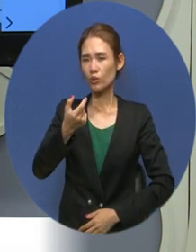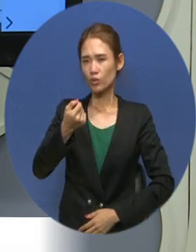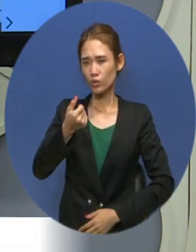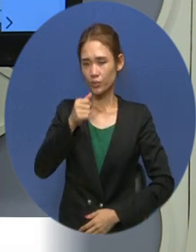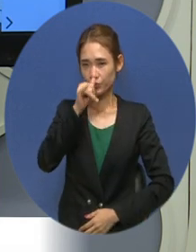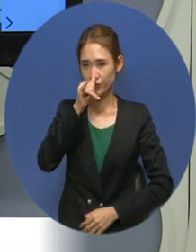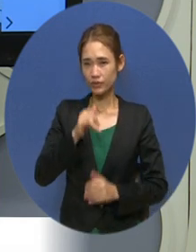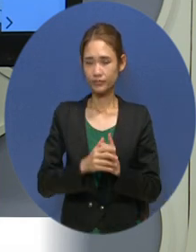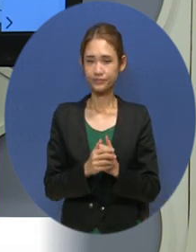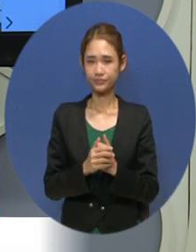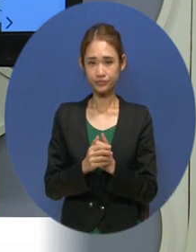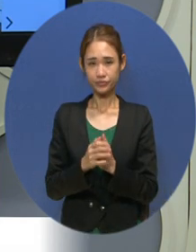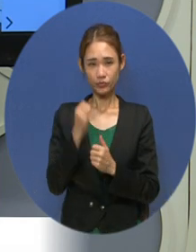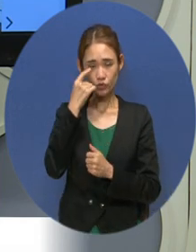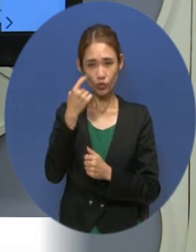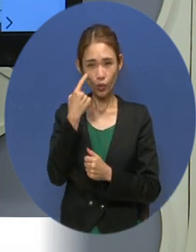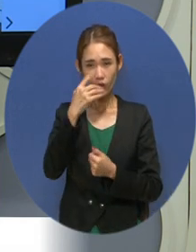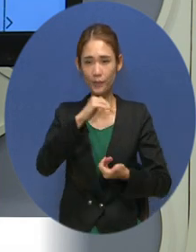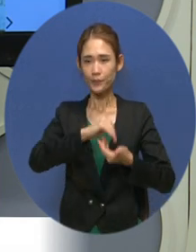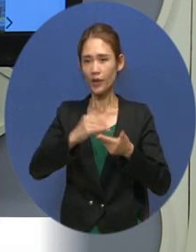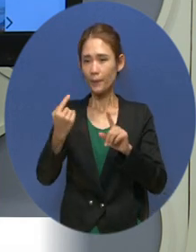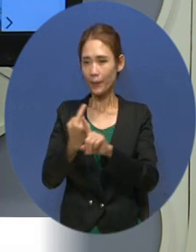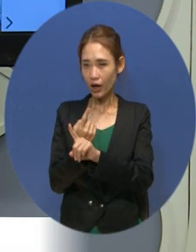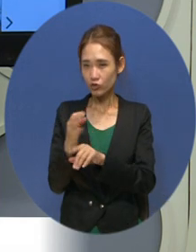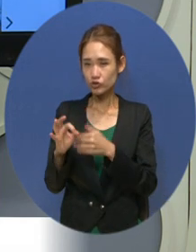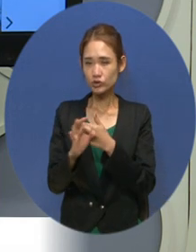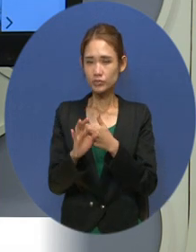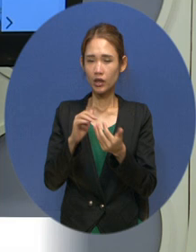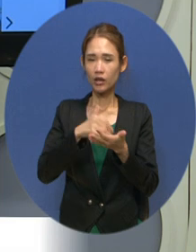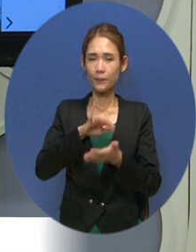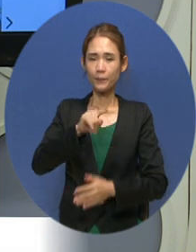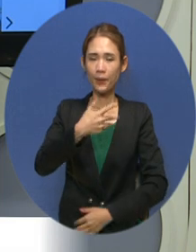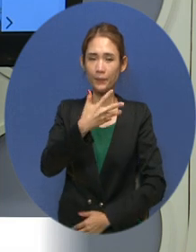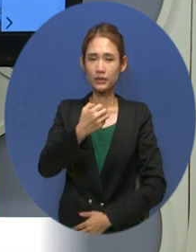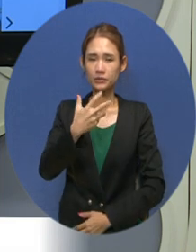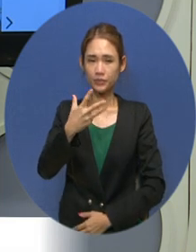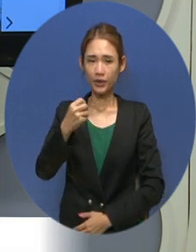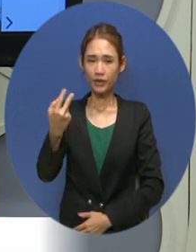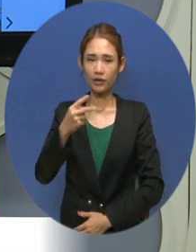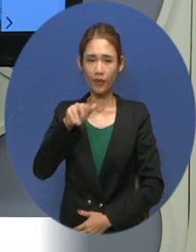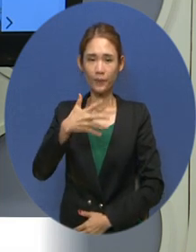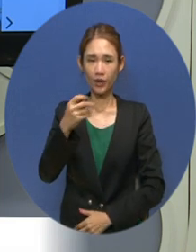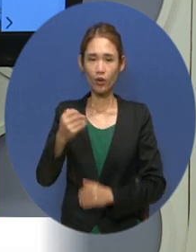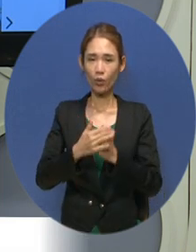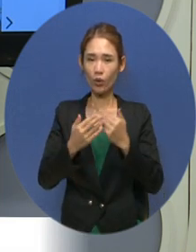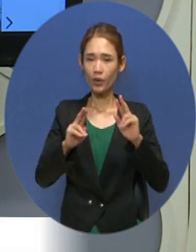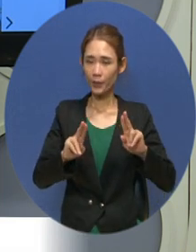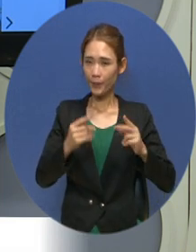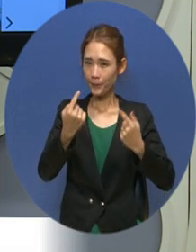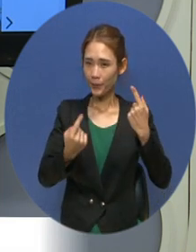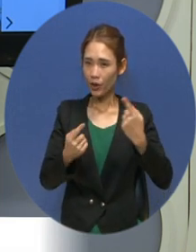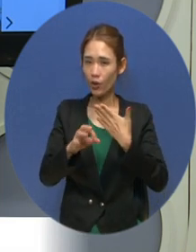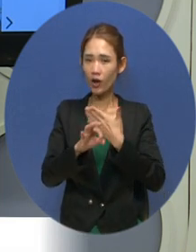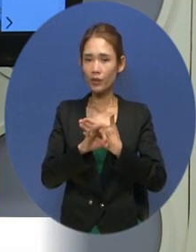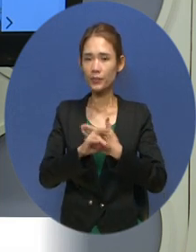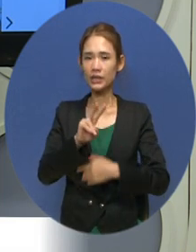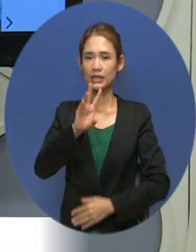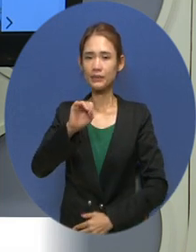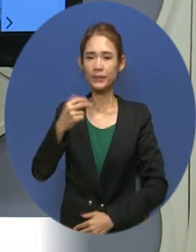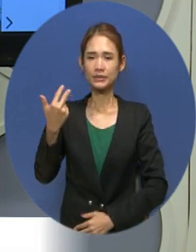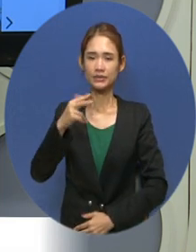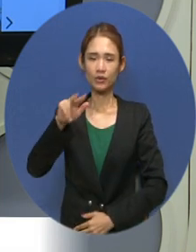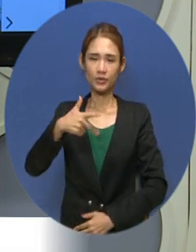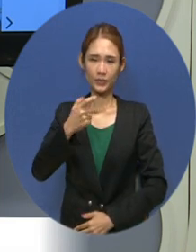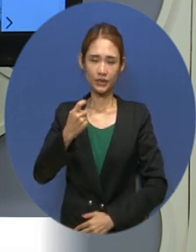인데요 월 단위로 환산하면 182 12,480 원 으로 올해 대비 2만 7천 170 원